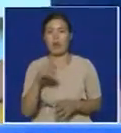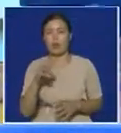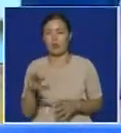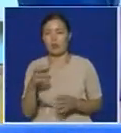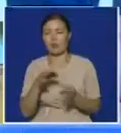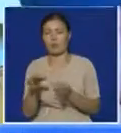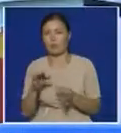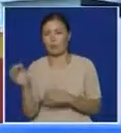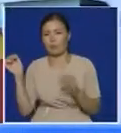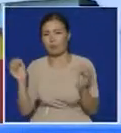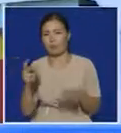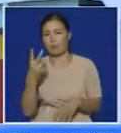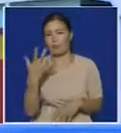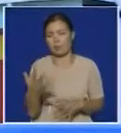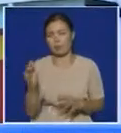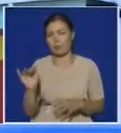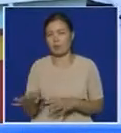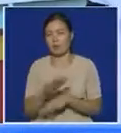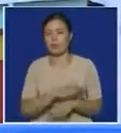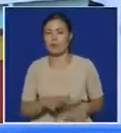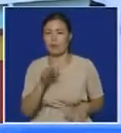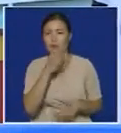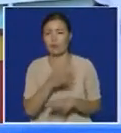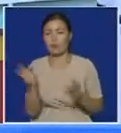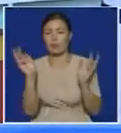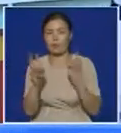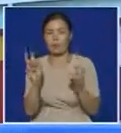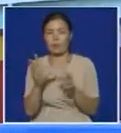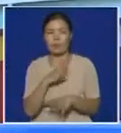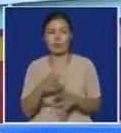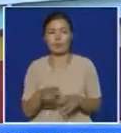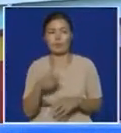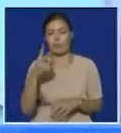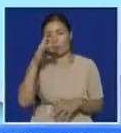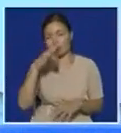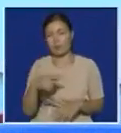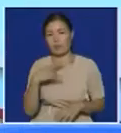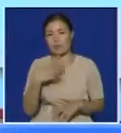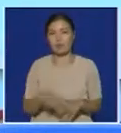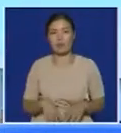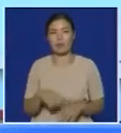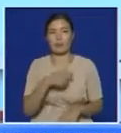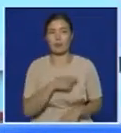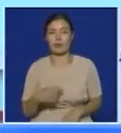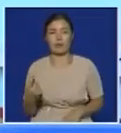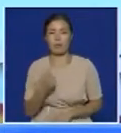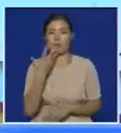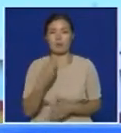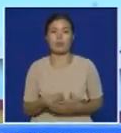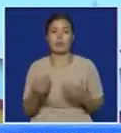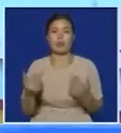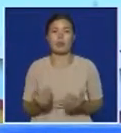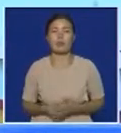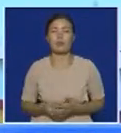әлемнің түкпір-түкпірінен 25 пен 50 жас аралығындағы 50 төреші барған, олардың екеуі қазақстандық. Онда төрешілер алдымен күрестің